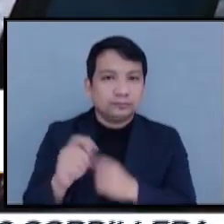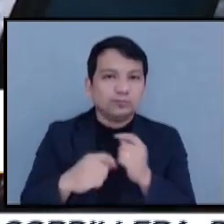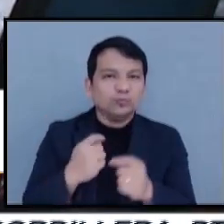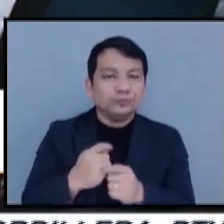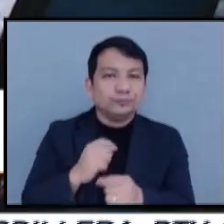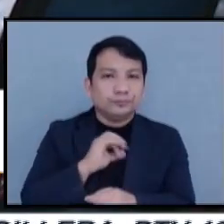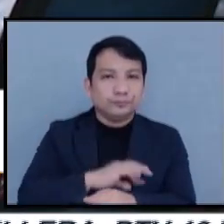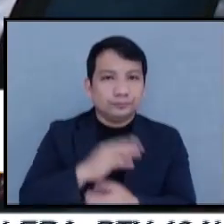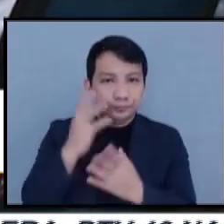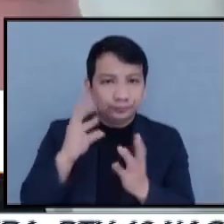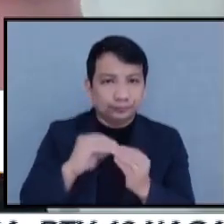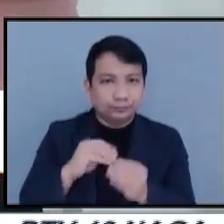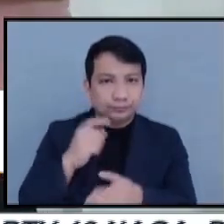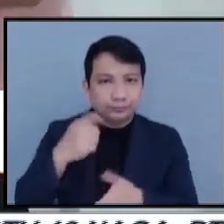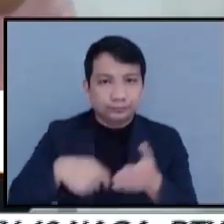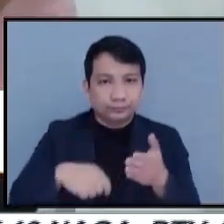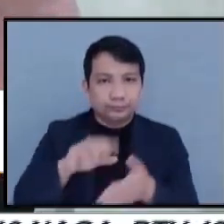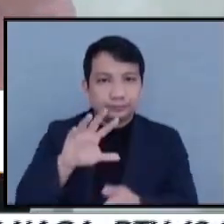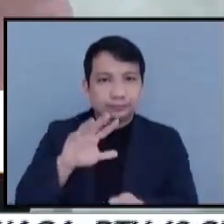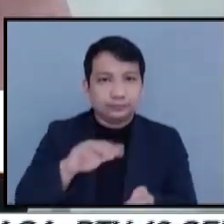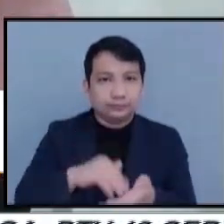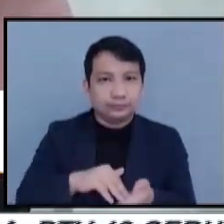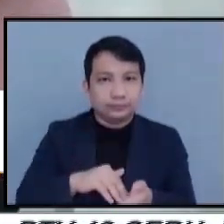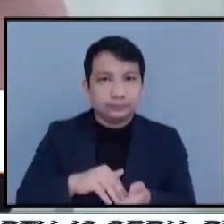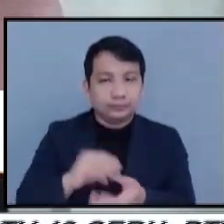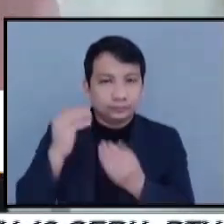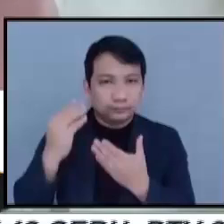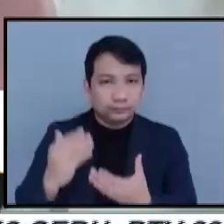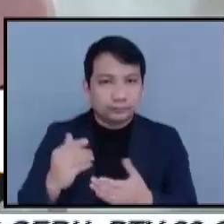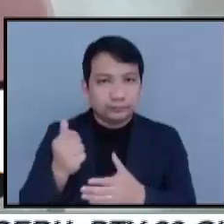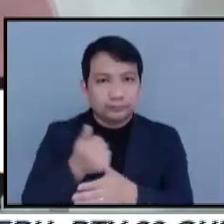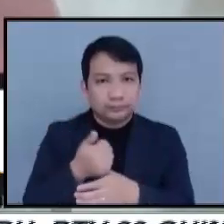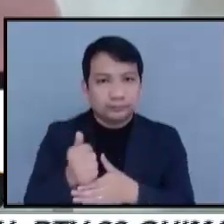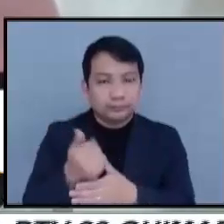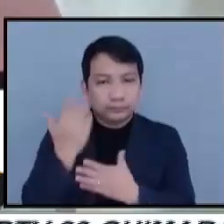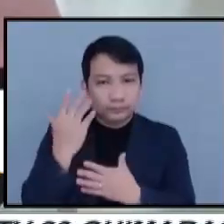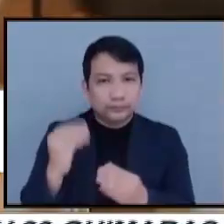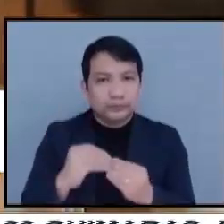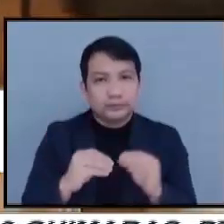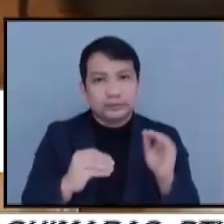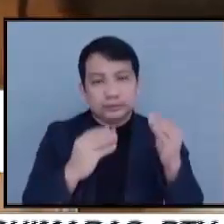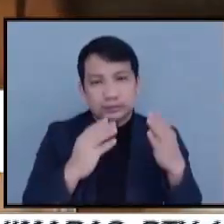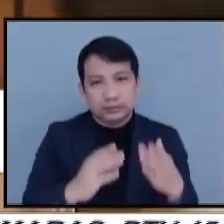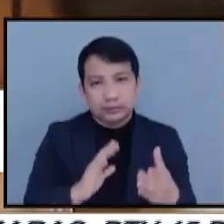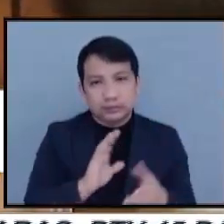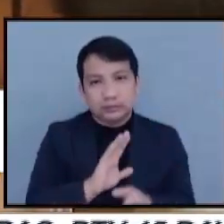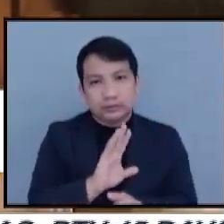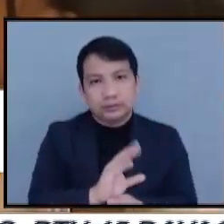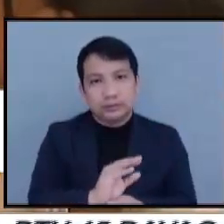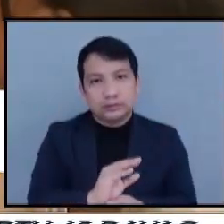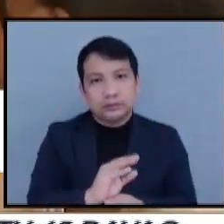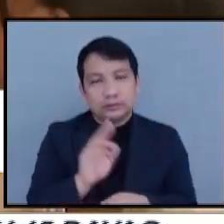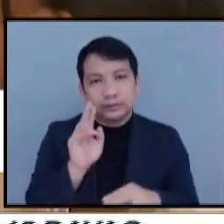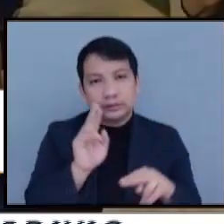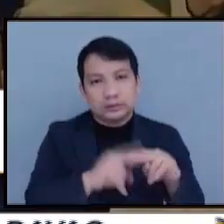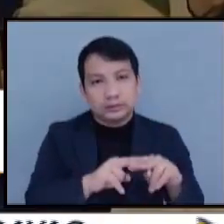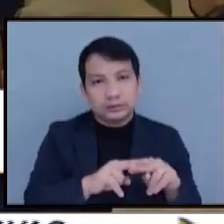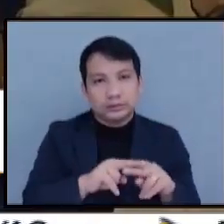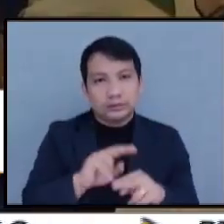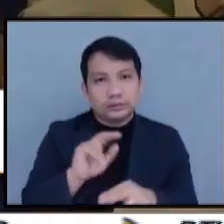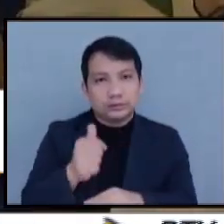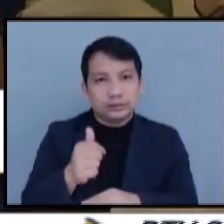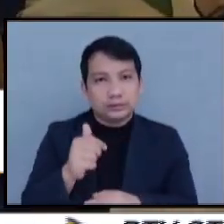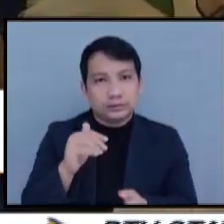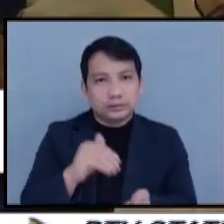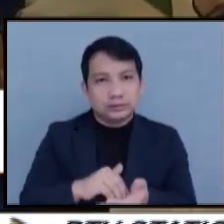ang tax-free na 5,000 pesos na teaching allowance na natanggap na ng mga guro nitong pasukan. Aakyat pa ito sa 10,000 pesos simula